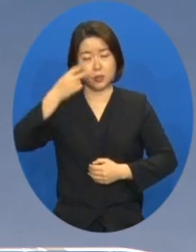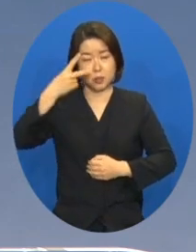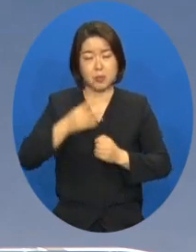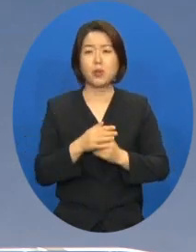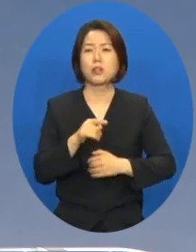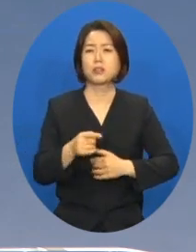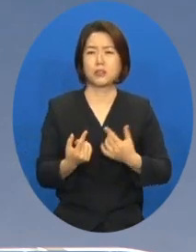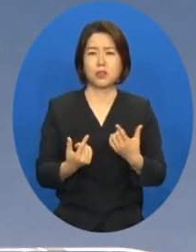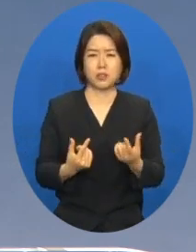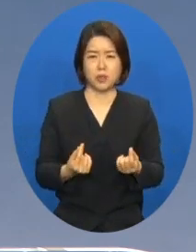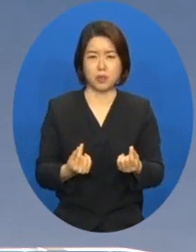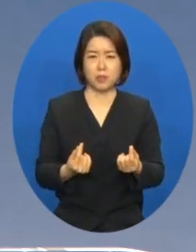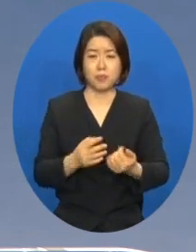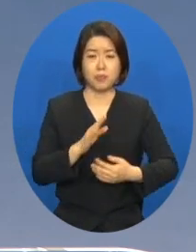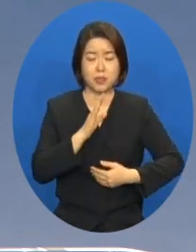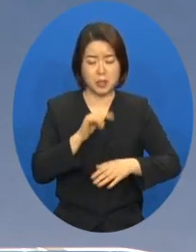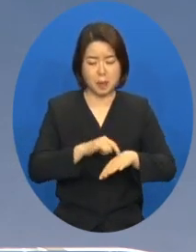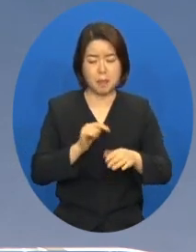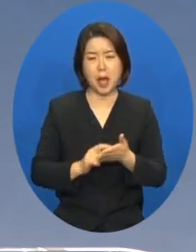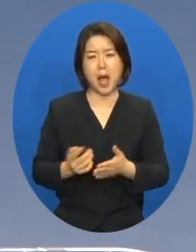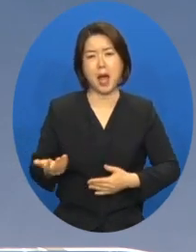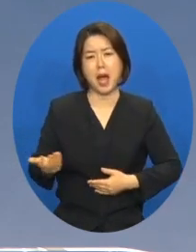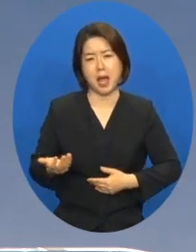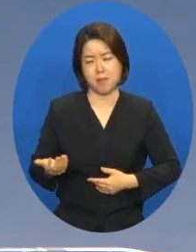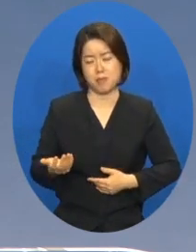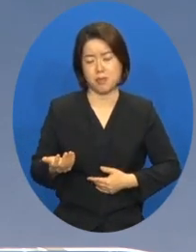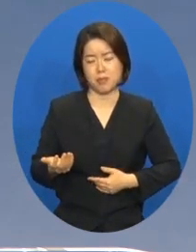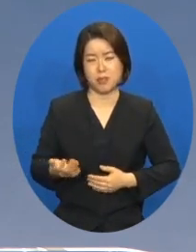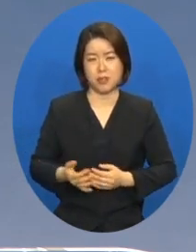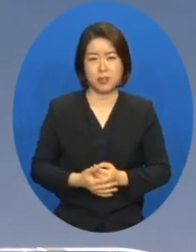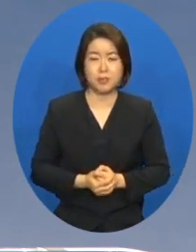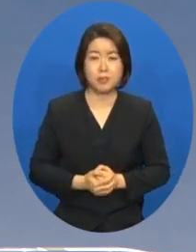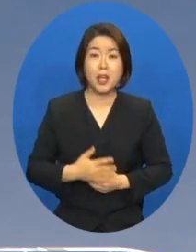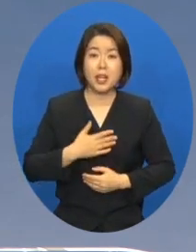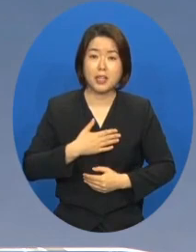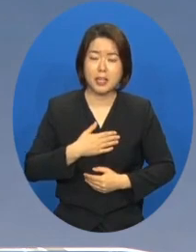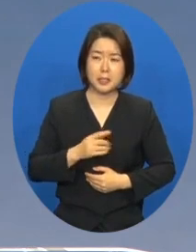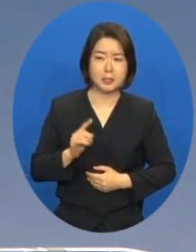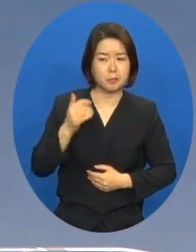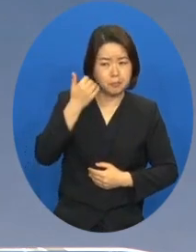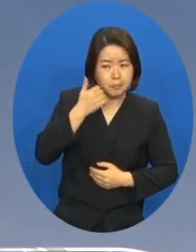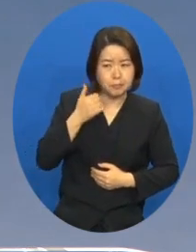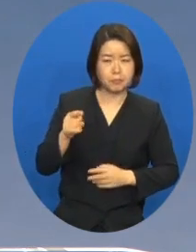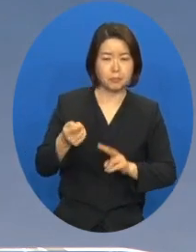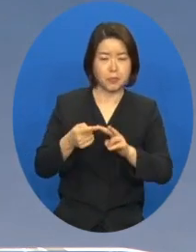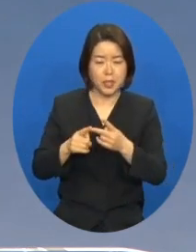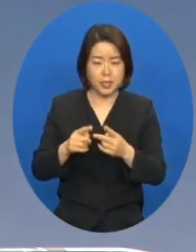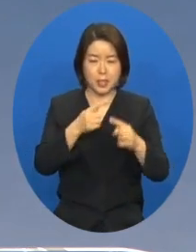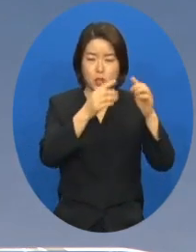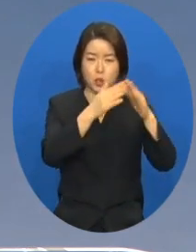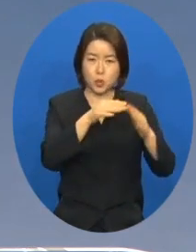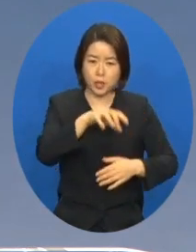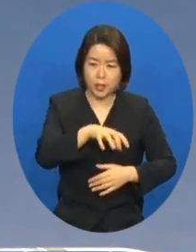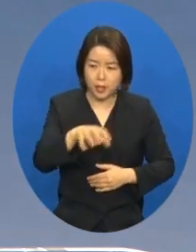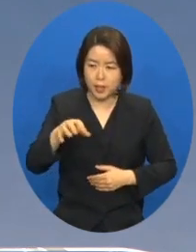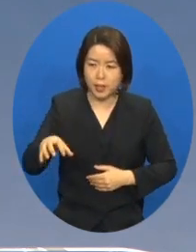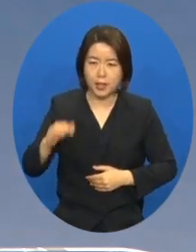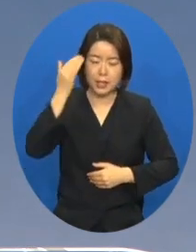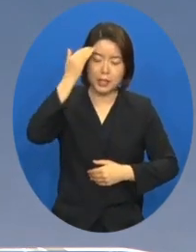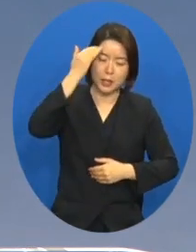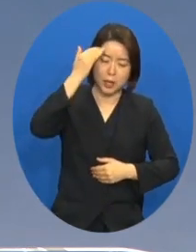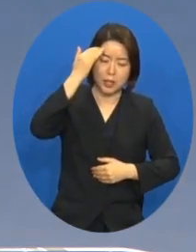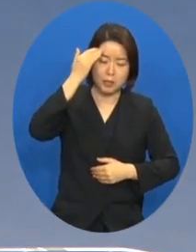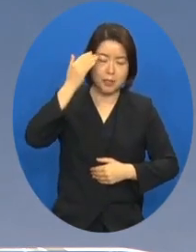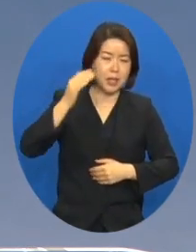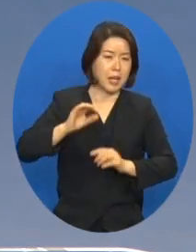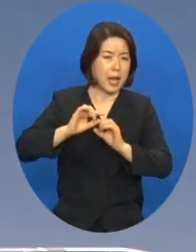그것처럼 정말 마음 아픈 일은 없었다는 거예요. 나는 어떤 사람에게나 교회나 절대로 걸림돌이 되지